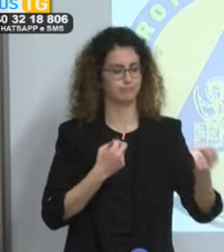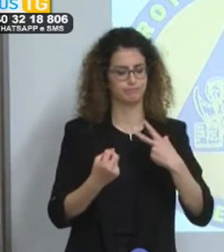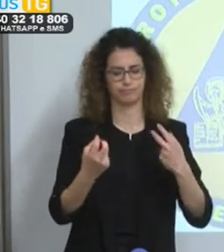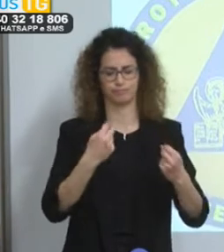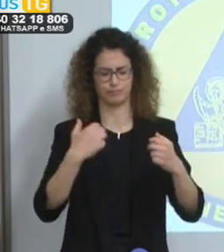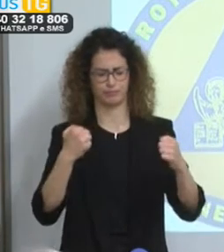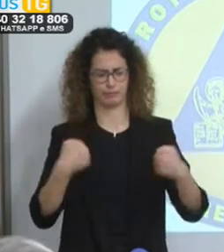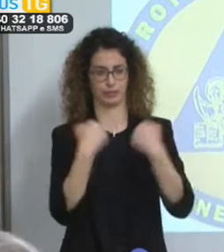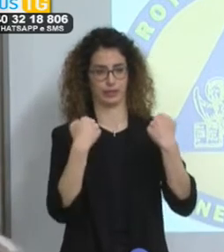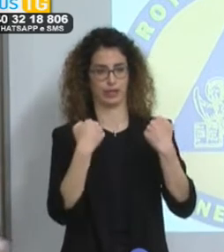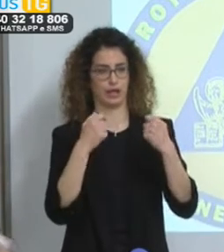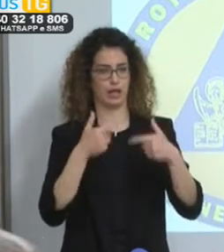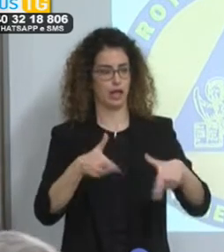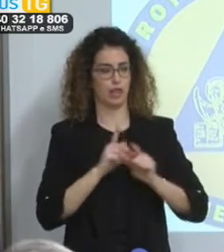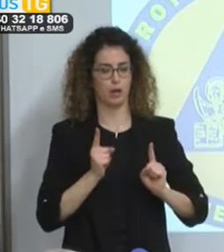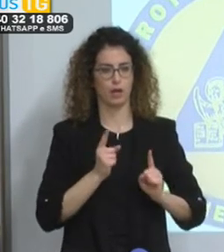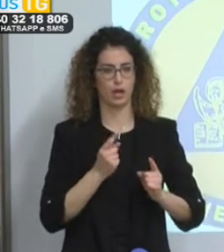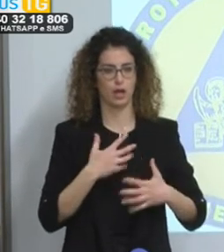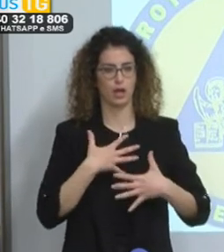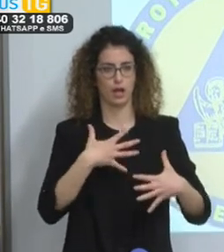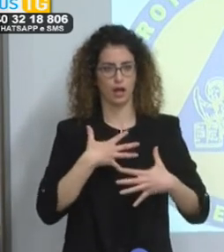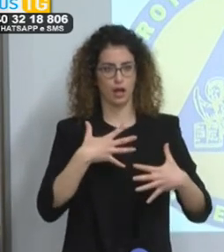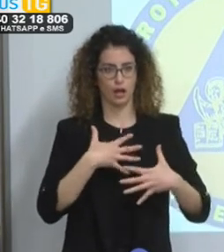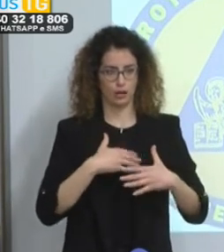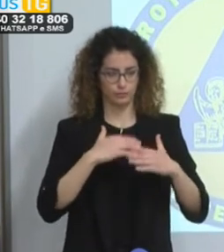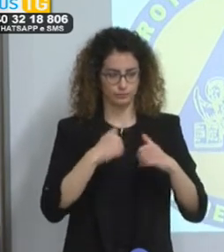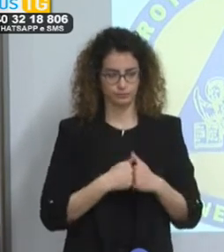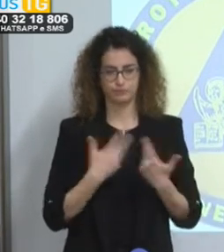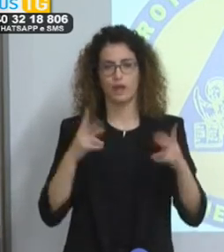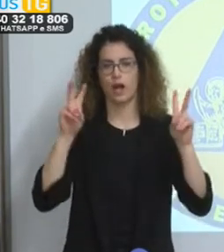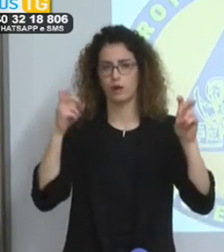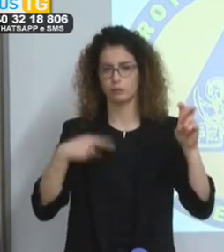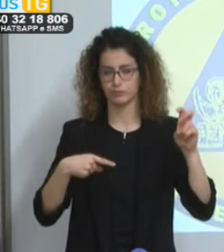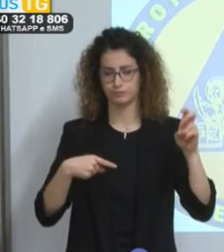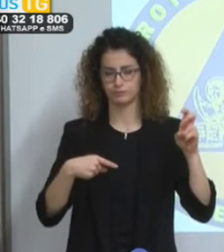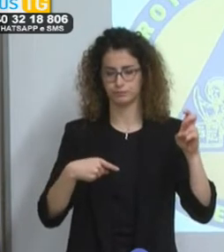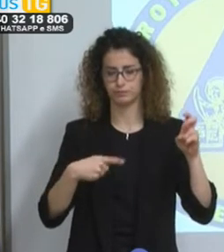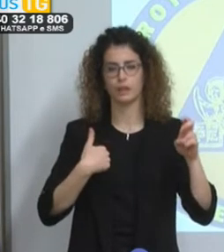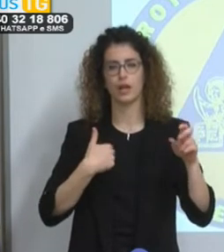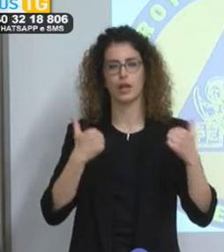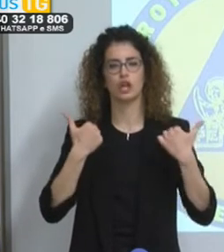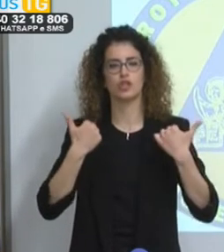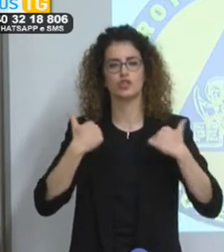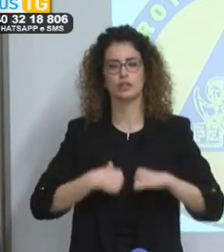gente. Ma guarda, il tema è questo, che noi cittadini ci chiediamo cosa servono gli scienziati.